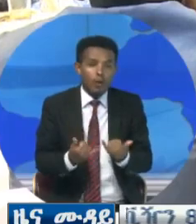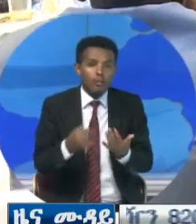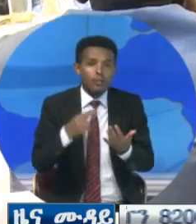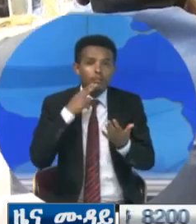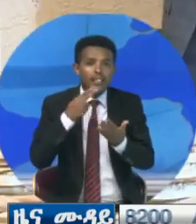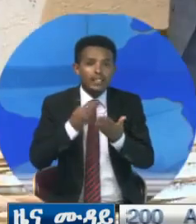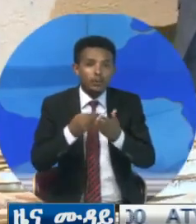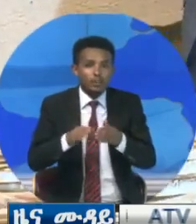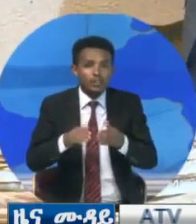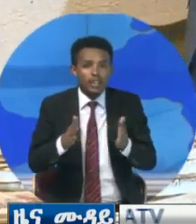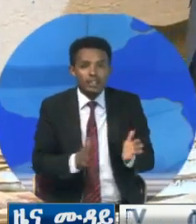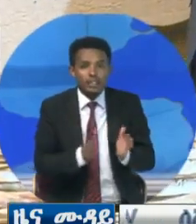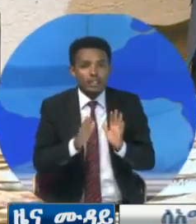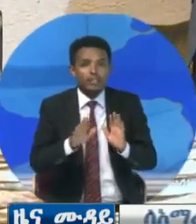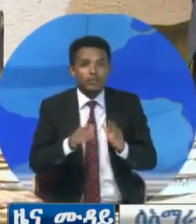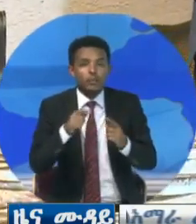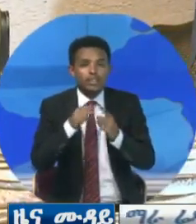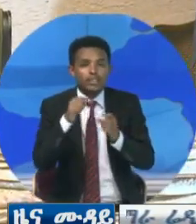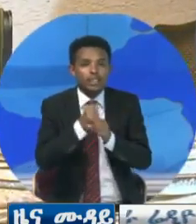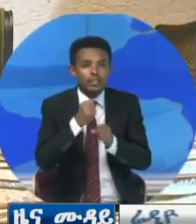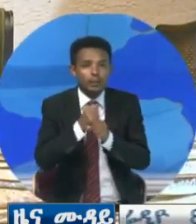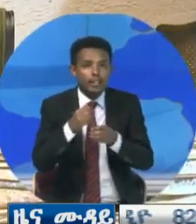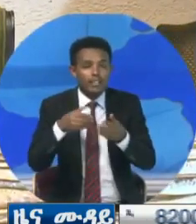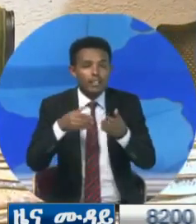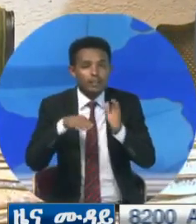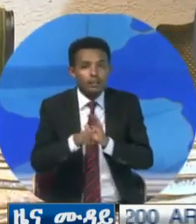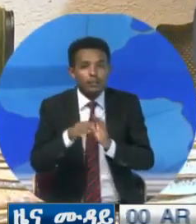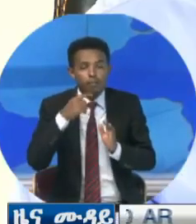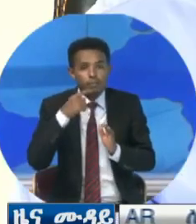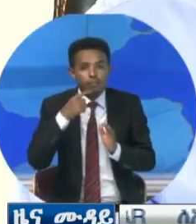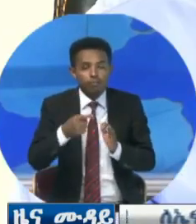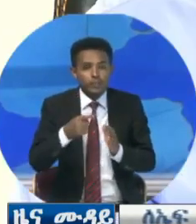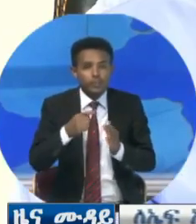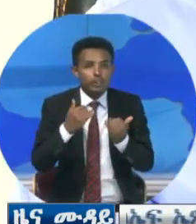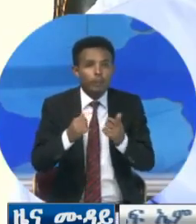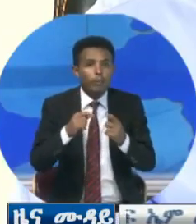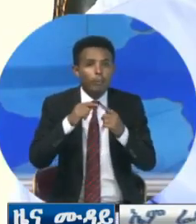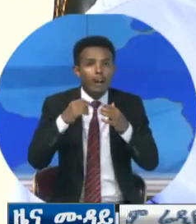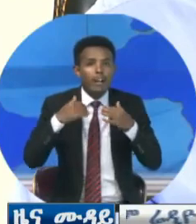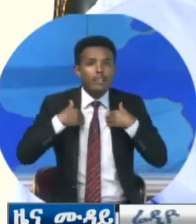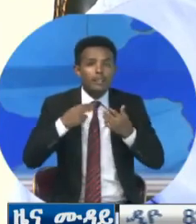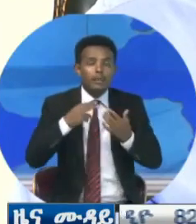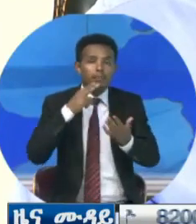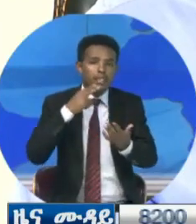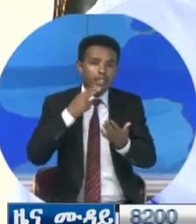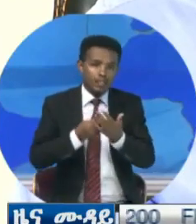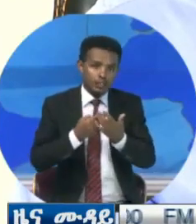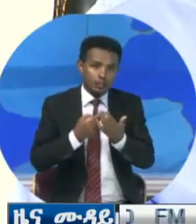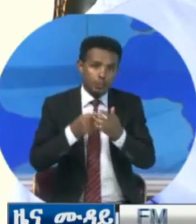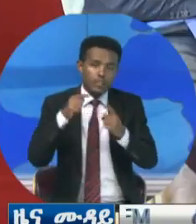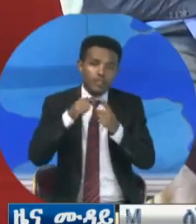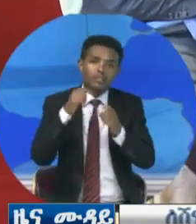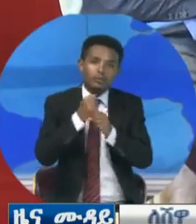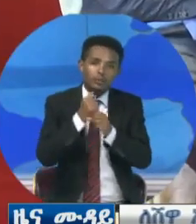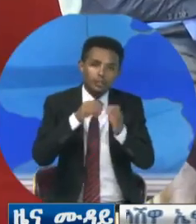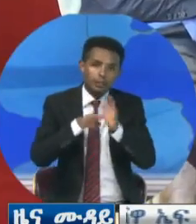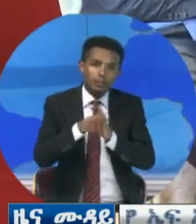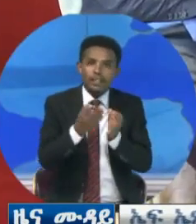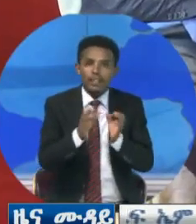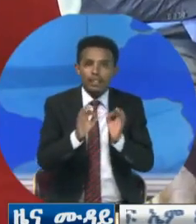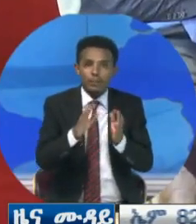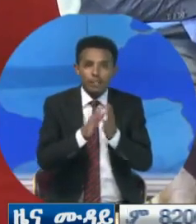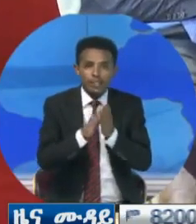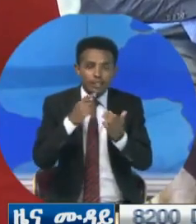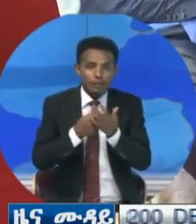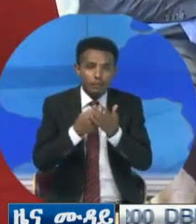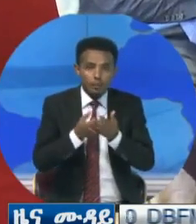አደራጅተን እንሰጣቸዋለን። ወደ ስራ ይገባሉ ብለን ነው የምናስብ። እስካሁን ባለን መረጃ ወደ ስራም ይህን መረጃ በሰጠ ነው ወደ ስራ የገባ ባለሀብትም የለም። ባለሀብቶች